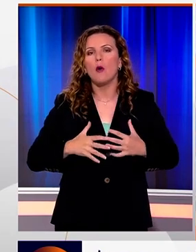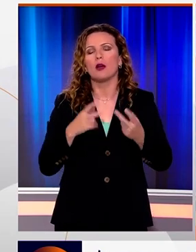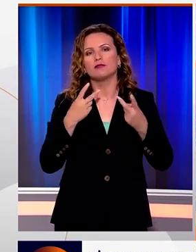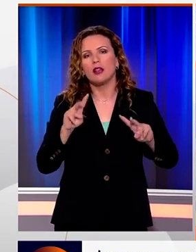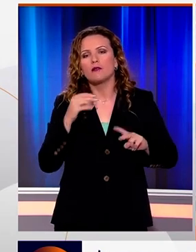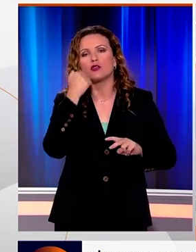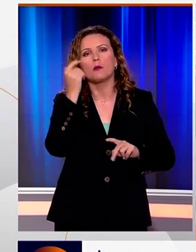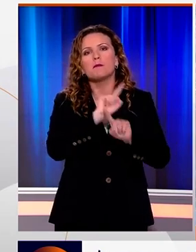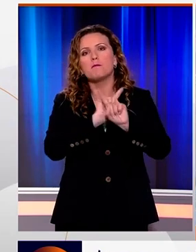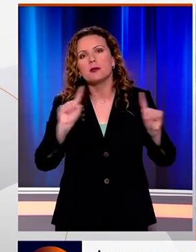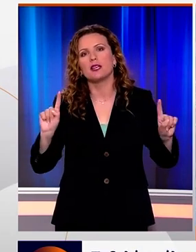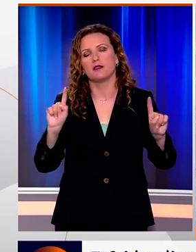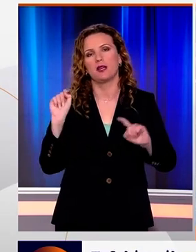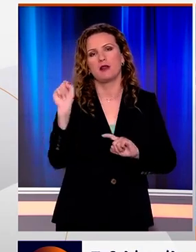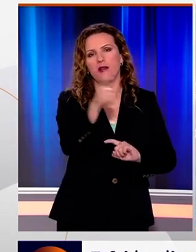ανθρώπινου σώματος.